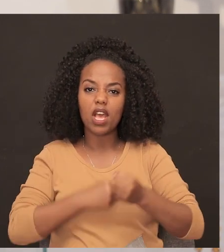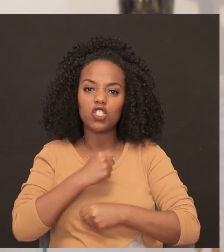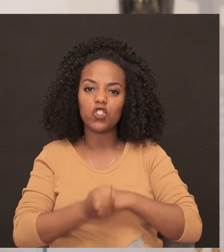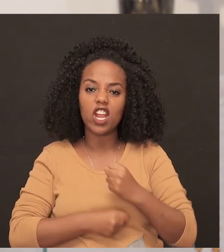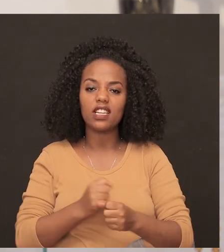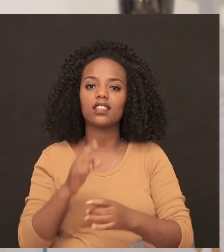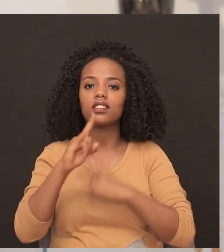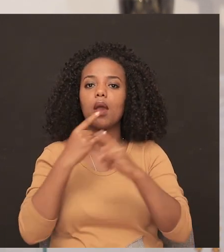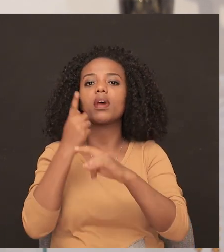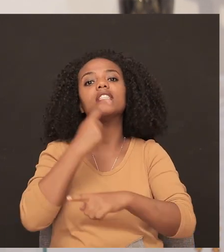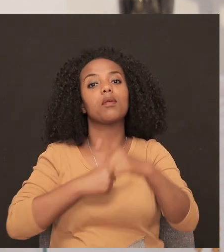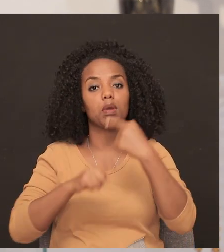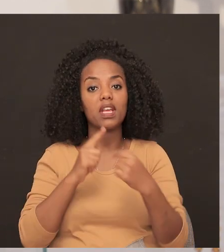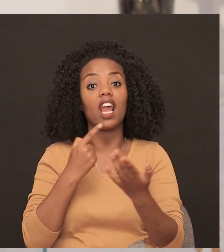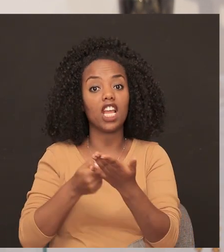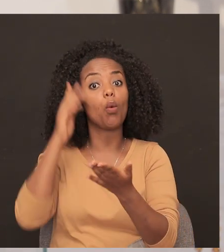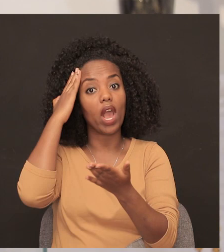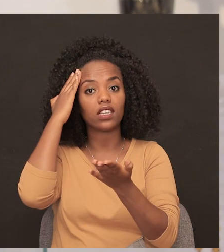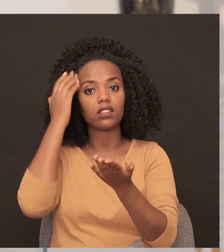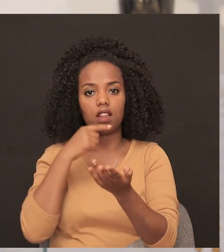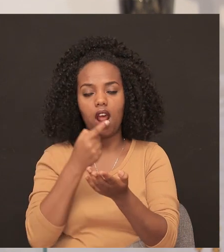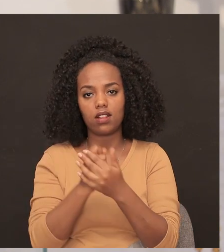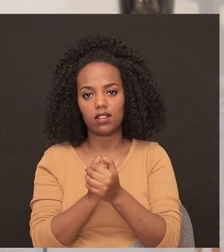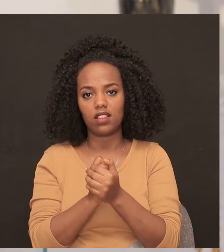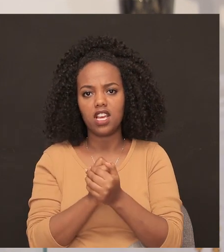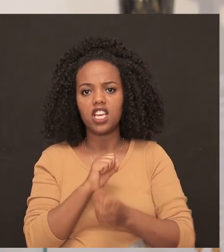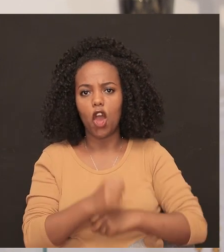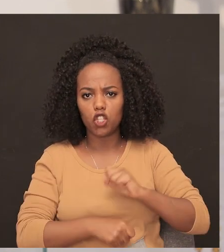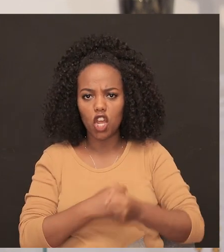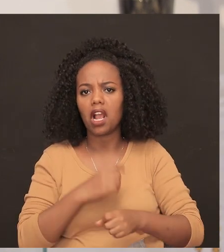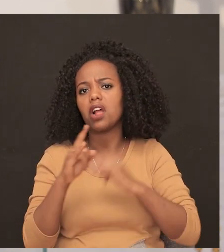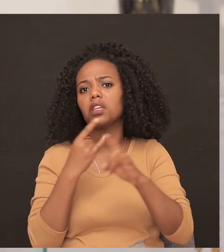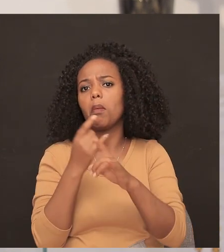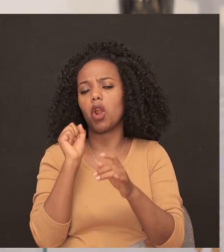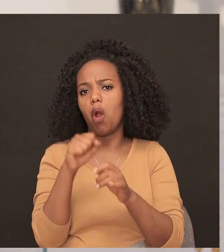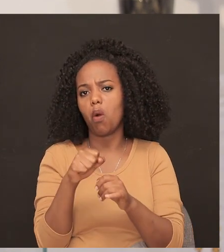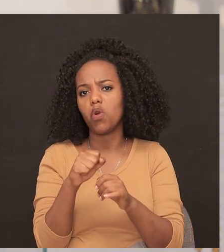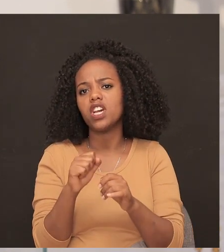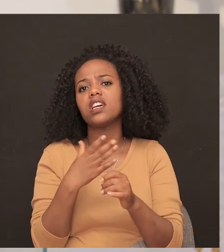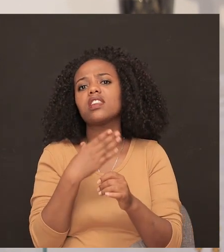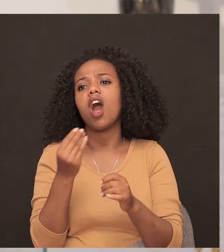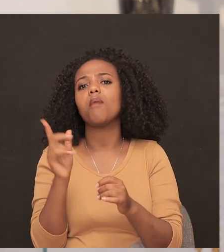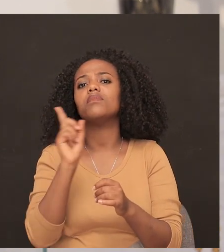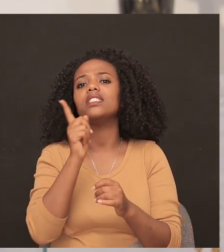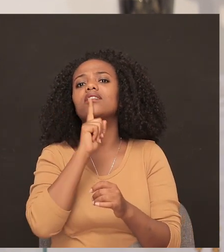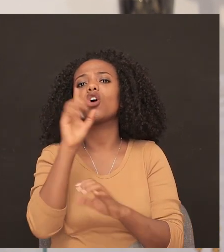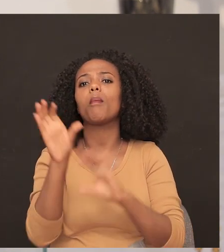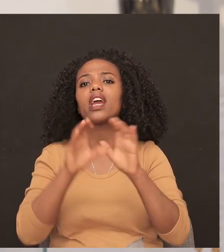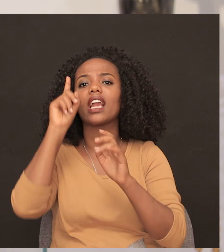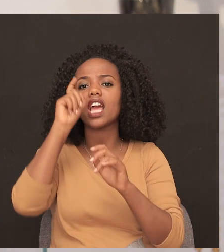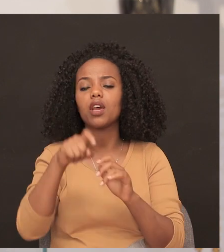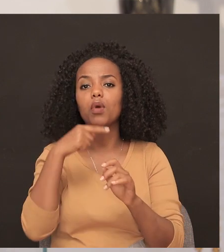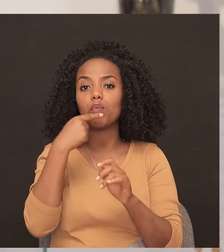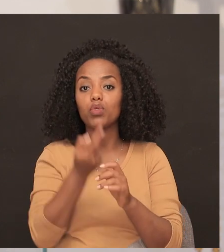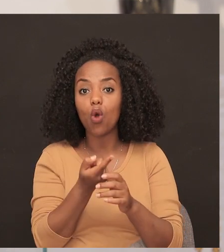ዘመን እንደሚመጣ ይህንን እወቅ ይለዋል። ያስጨንቃል ዘመኑ። ታዲያ ምንድን ነው ማድረግ ያለብኝ